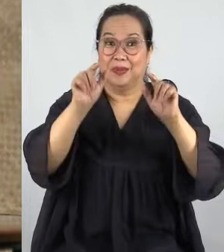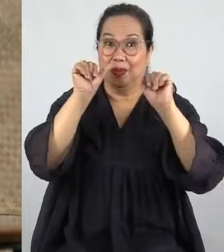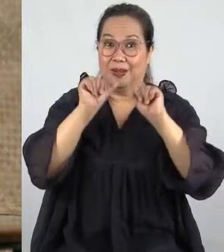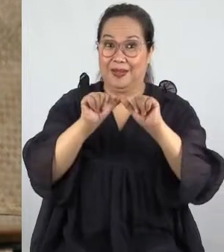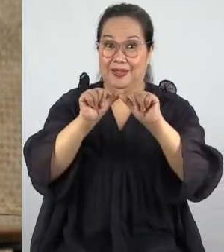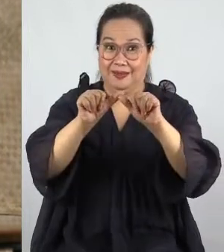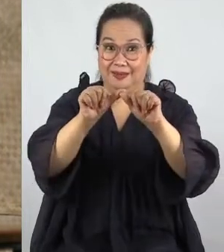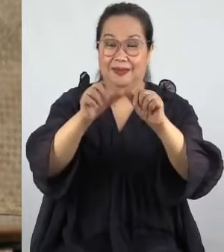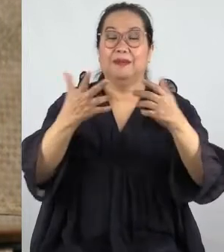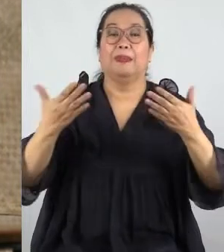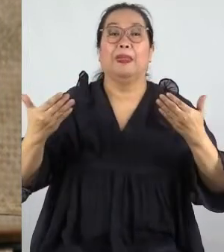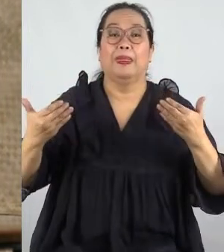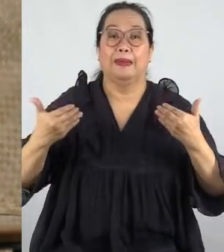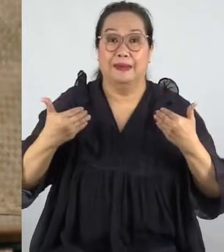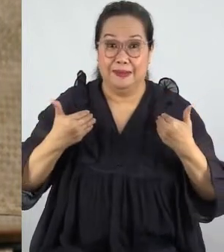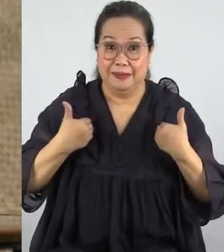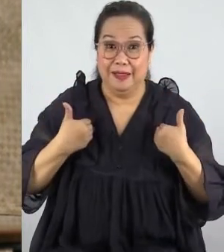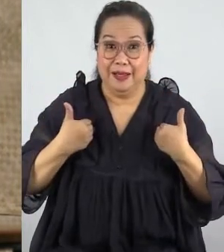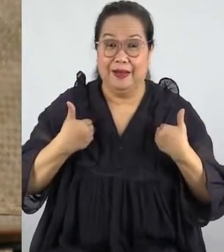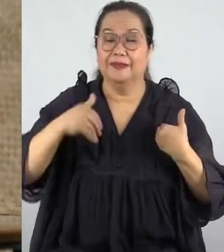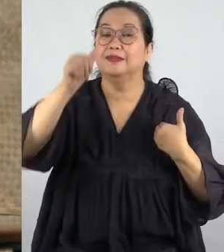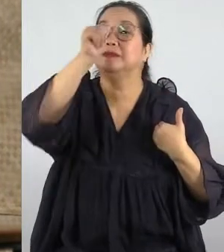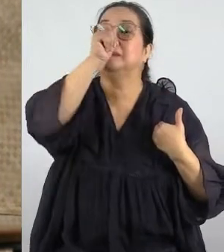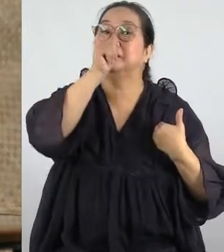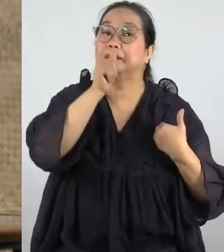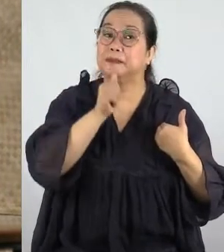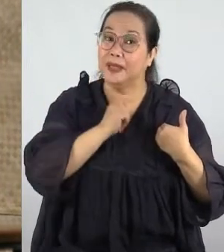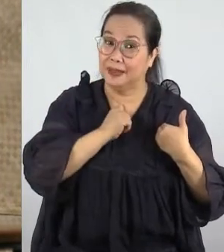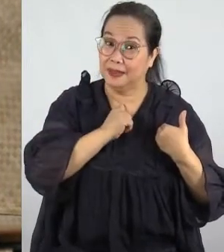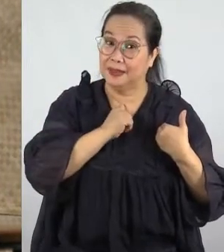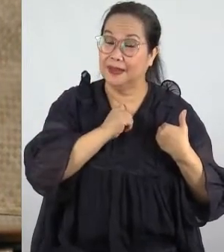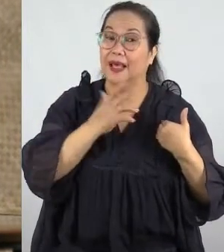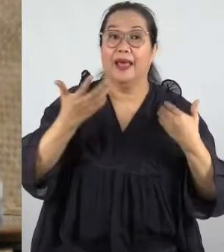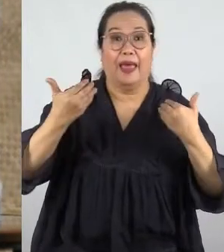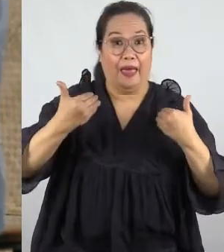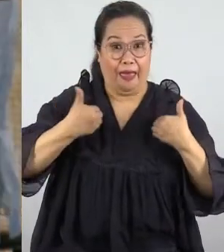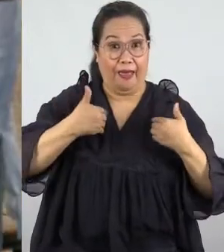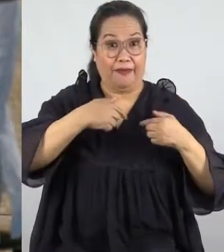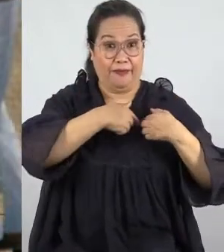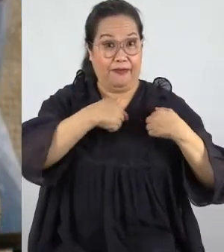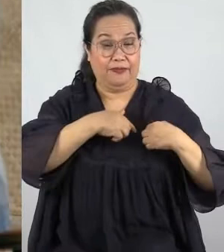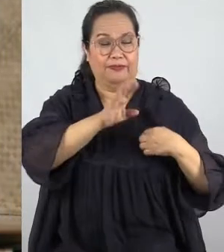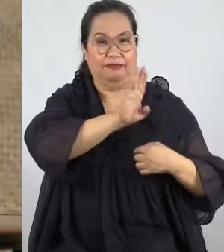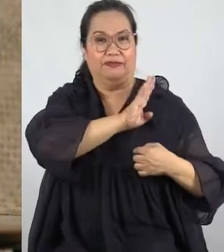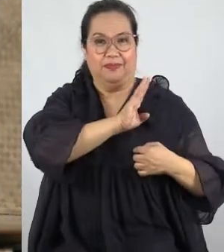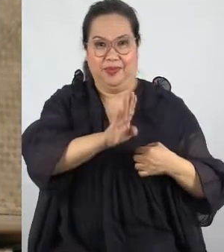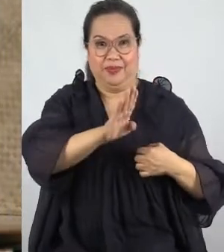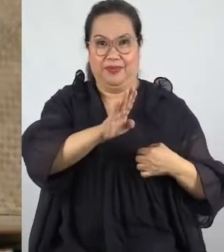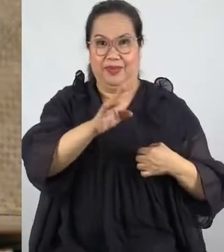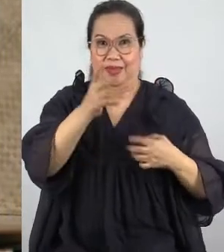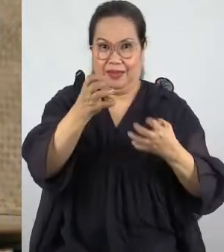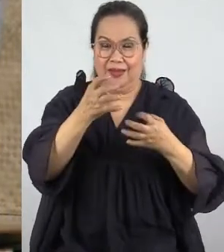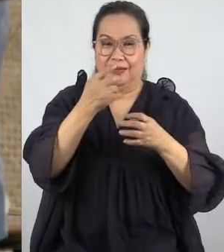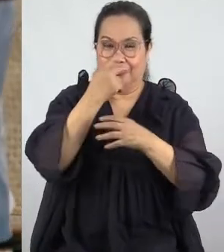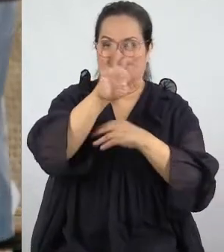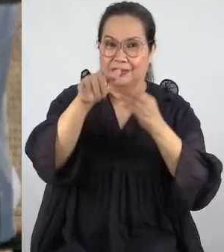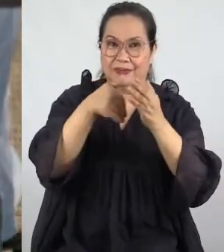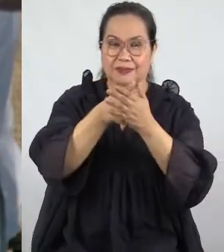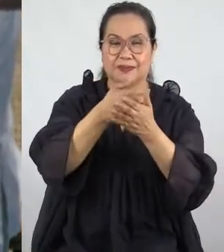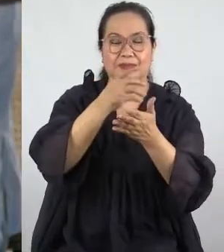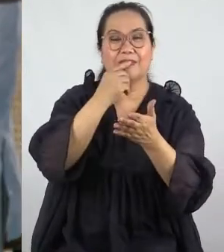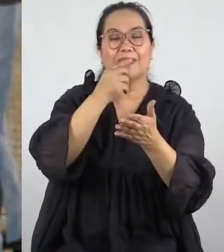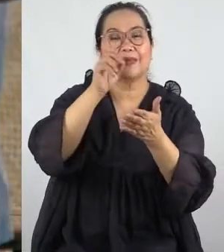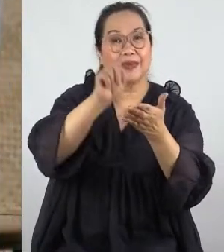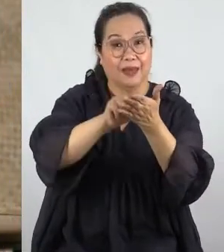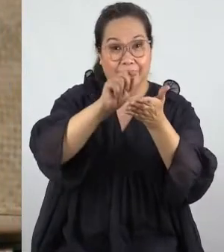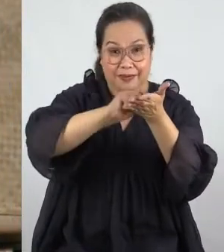ng may pagtatyaga, ng merong tibay ng kalooban. Hinihikayat ng may akda ang